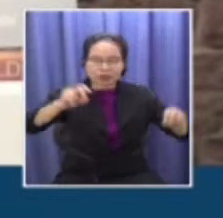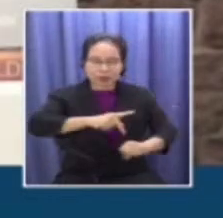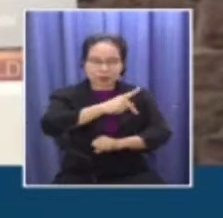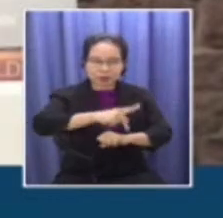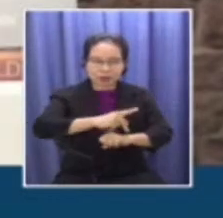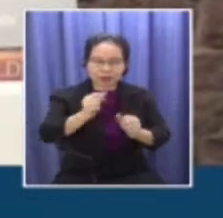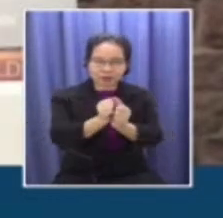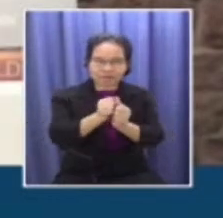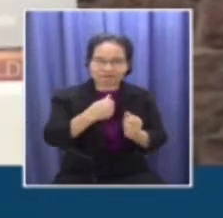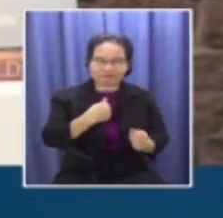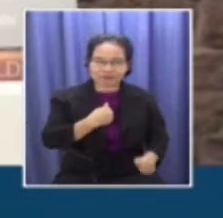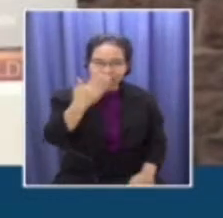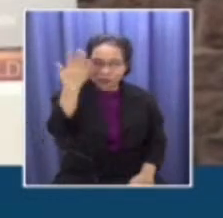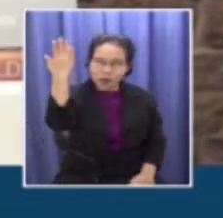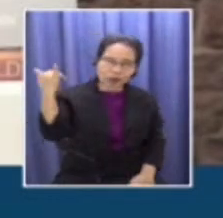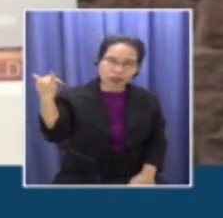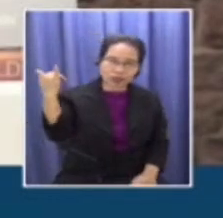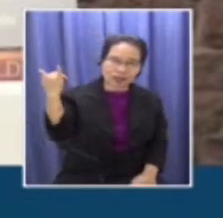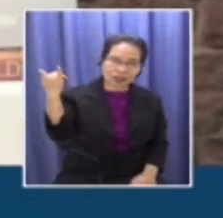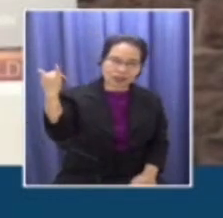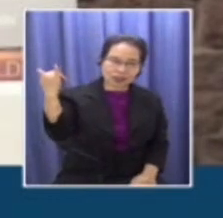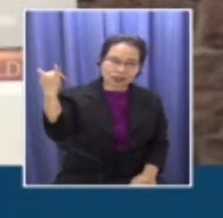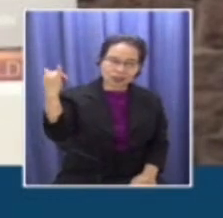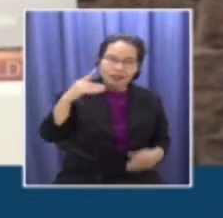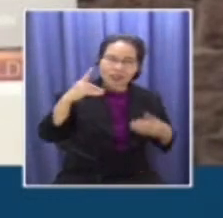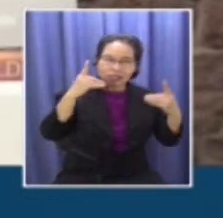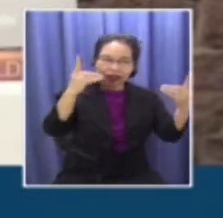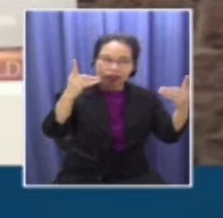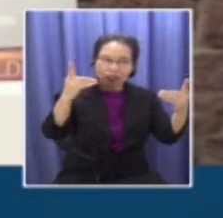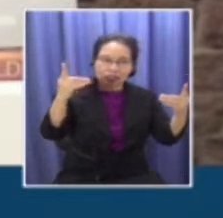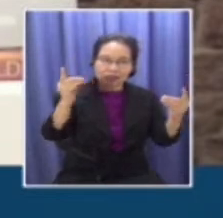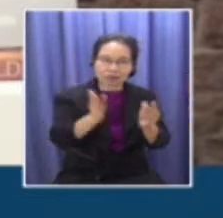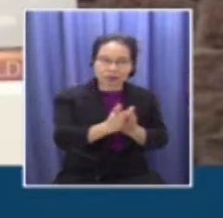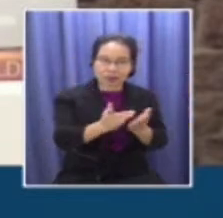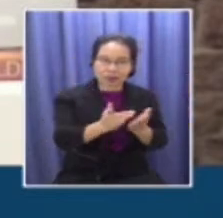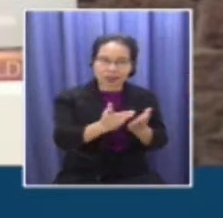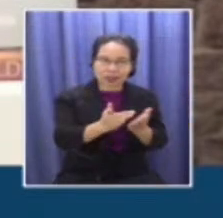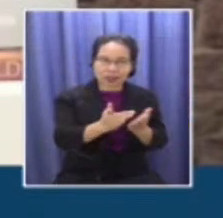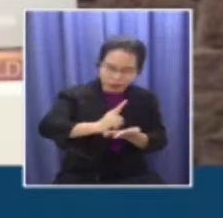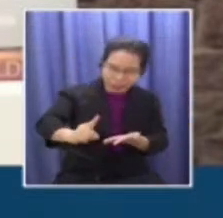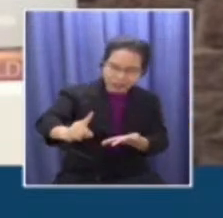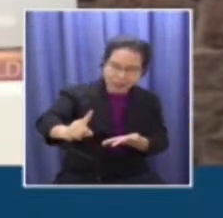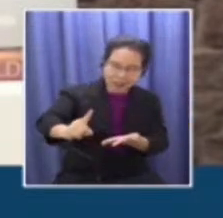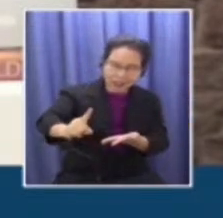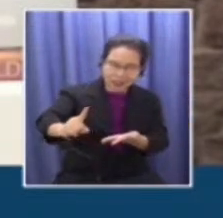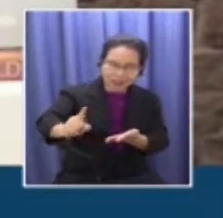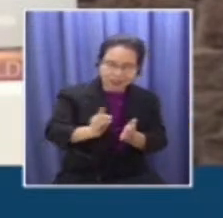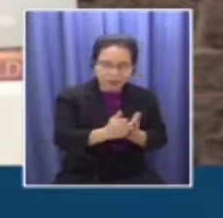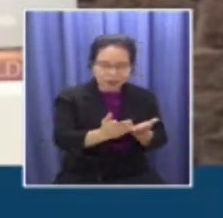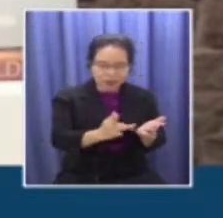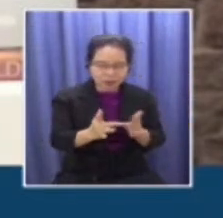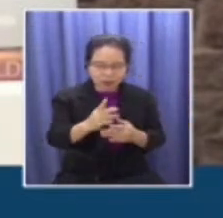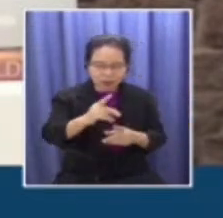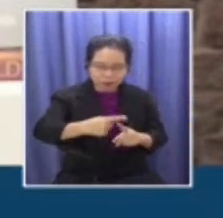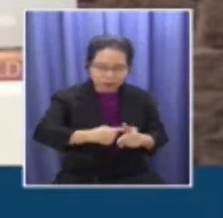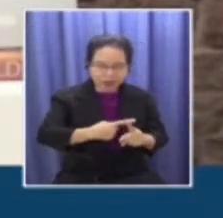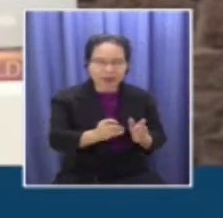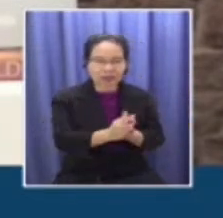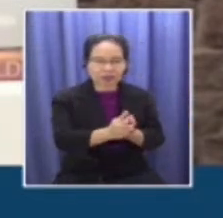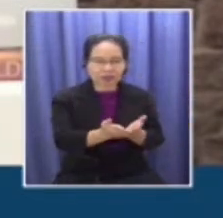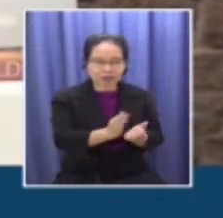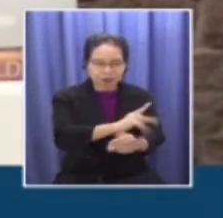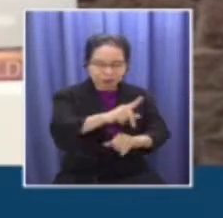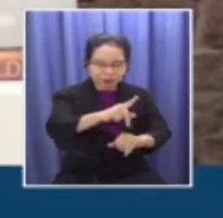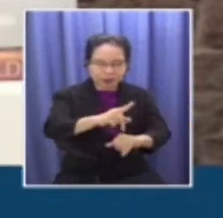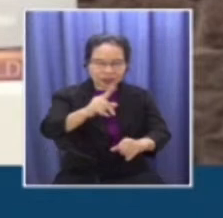eba ne sɛn yɛ kyerɛkyerɛfoɔ gyimifo a wɔne Nyankopɔn ho suro kyerɛkyerɛ sukuu nkwadaa no eniama eni kwan